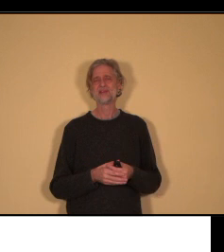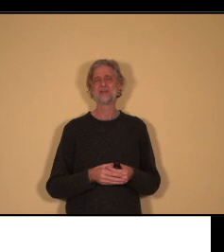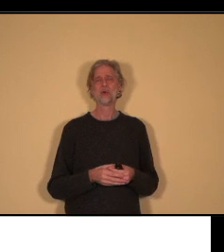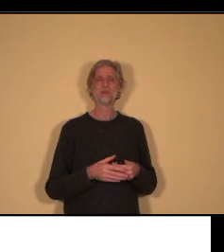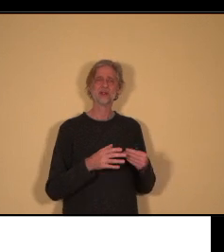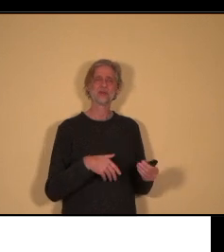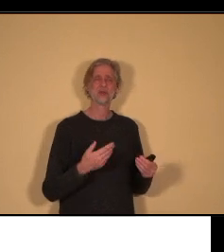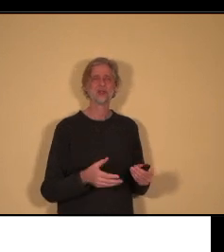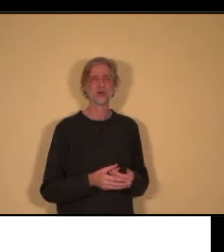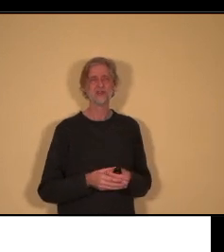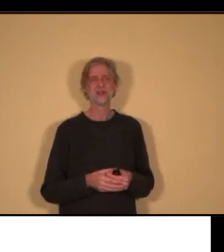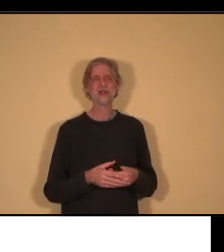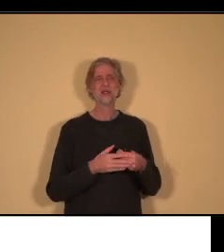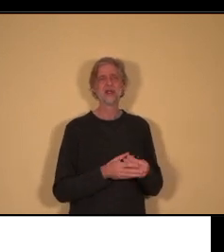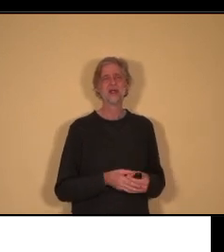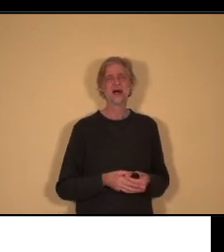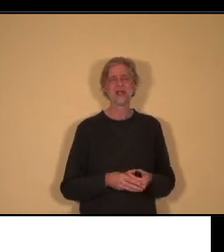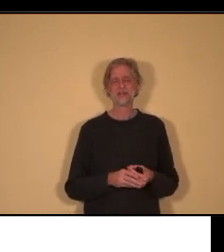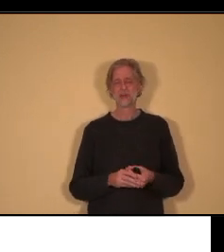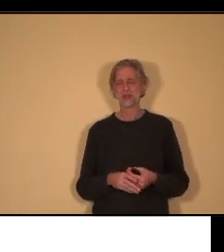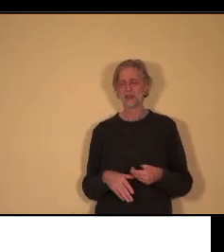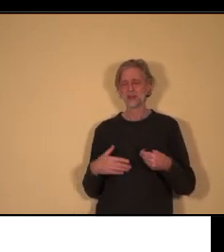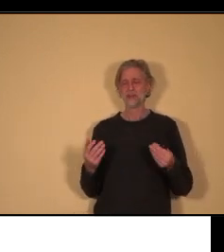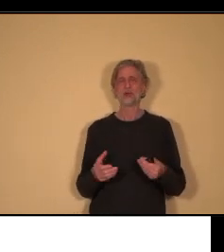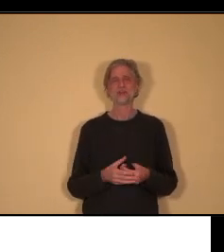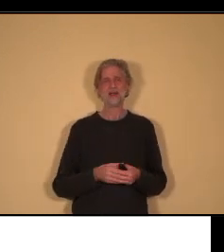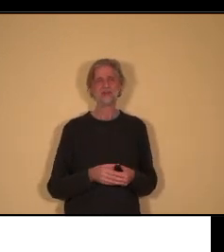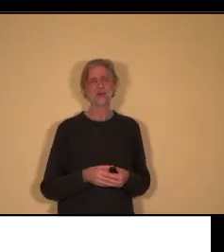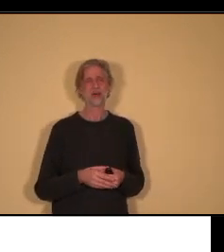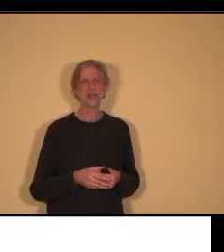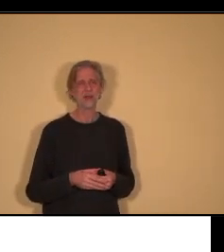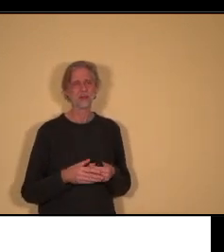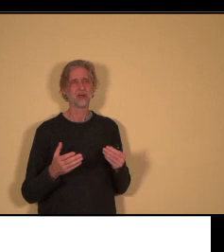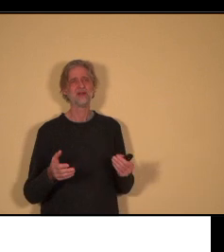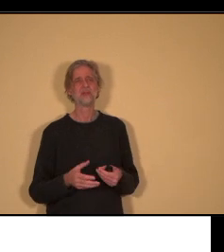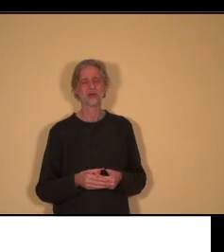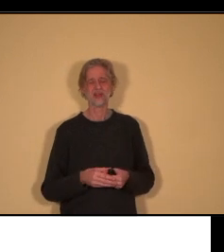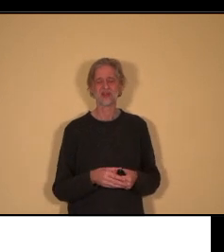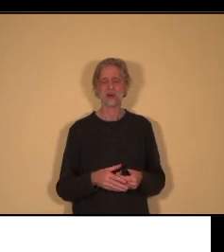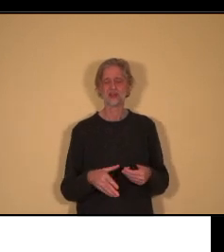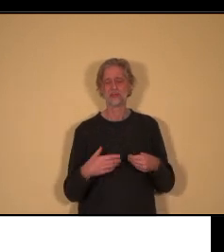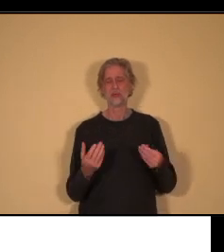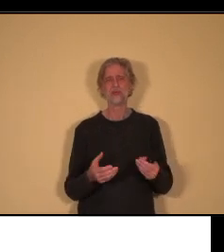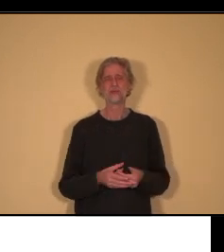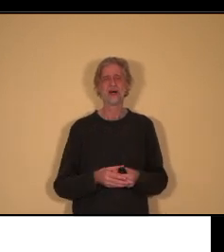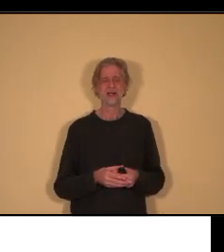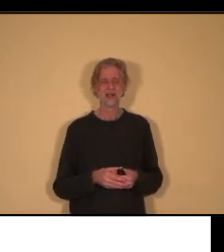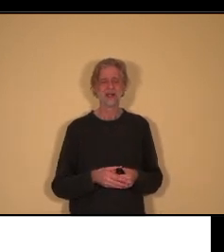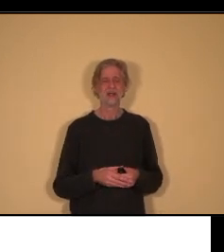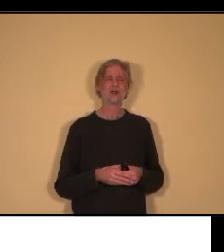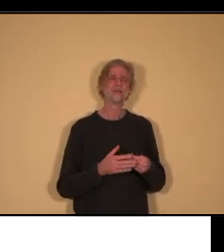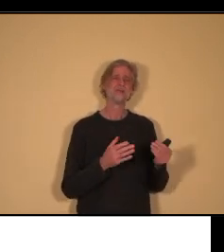beiden Gesichtspunkten macht es natürlich schon Sinn, in reinem O2 zu verbrennen. Und man nennt diesen Prozess dann